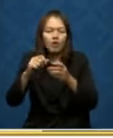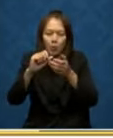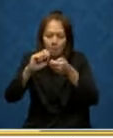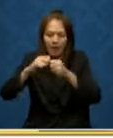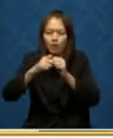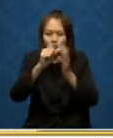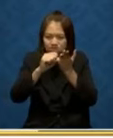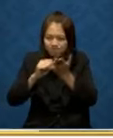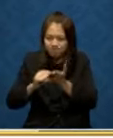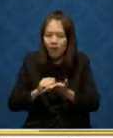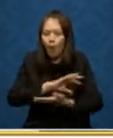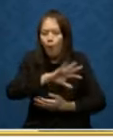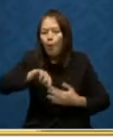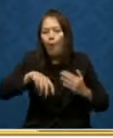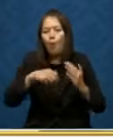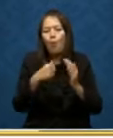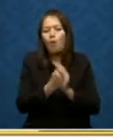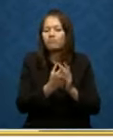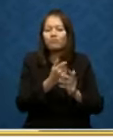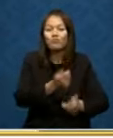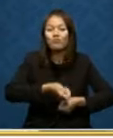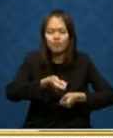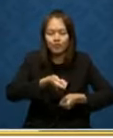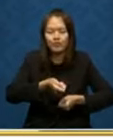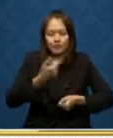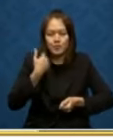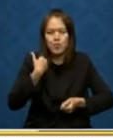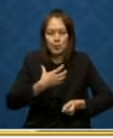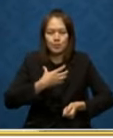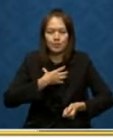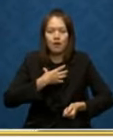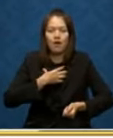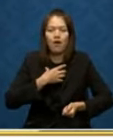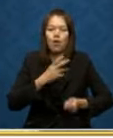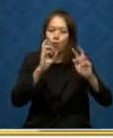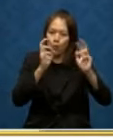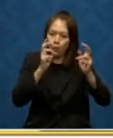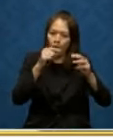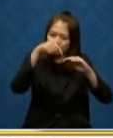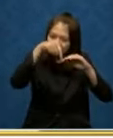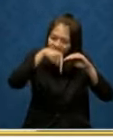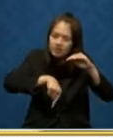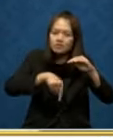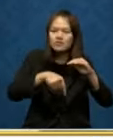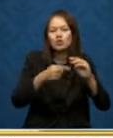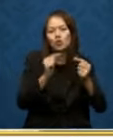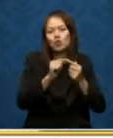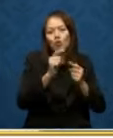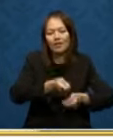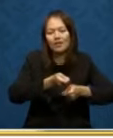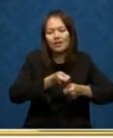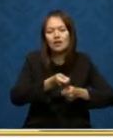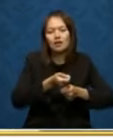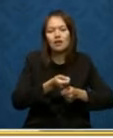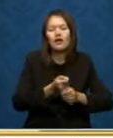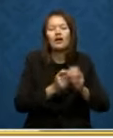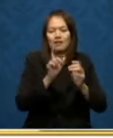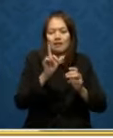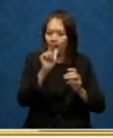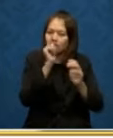ตามไหนๆก็รวมในเรื่องของภาคการเกษตรแล้วผมก็จะแตะในส่วนของภาคการเกษตรแต่เรื่องหลักนะครับเรื่องยาง